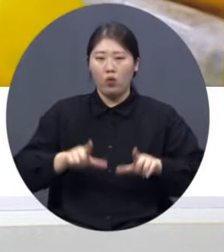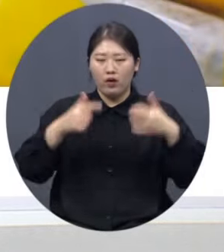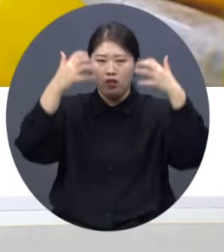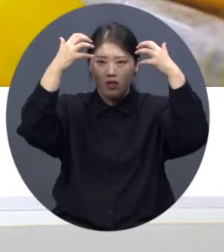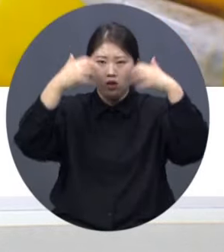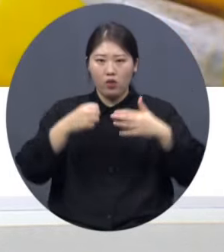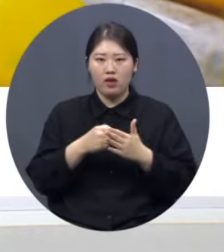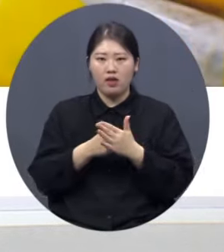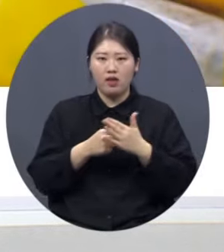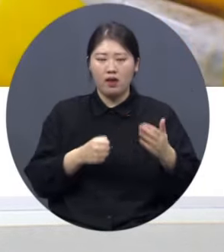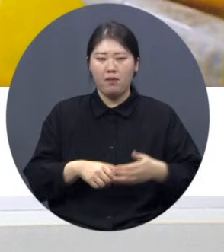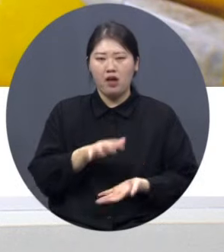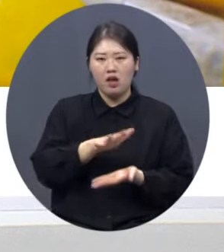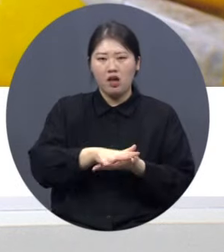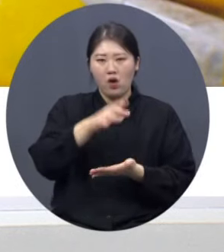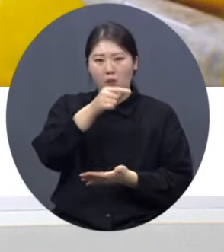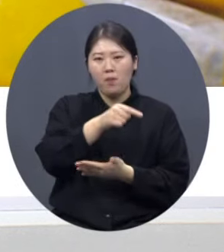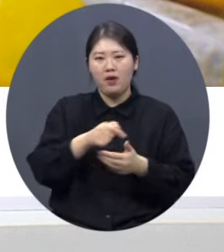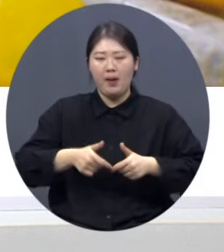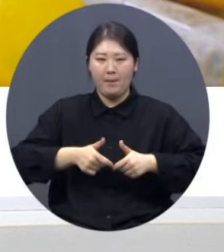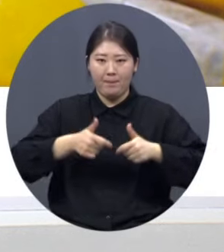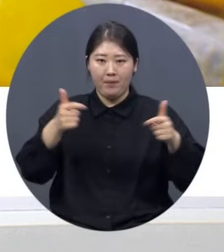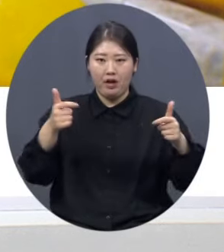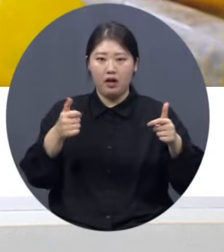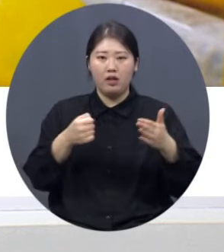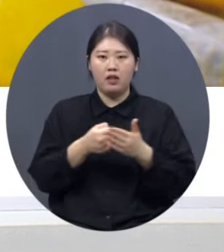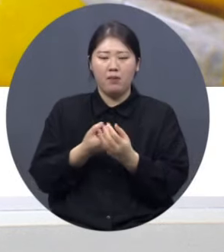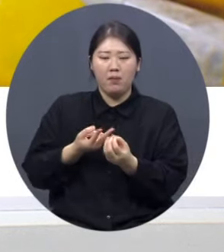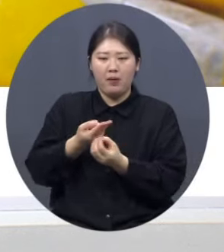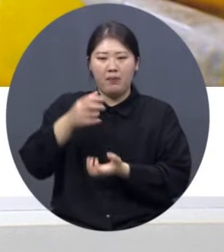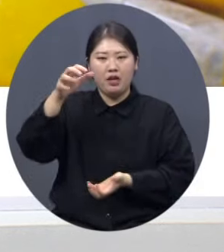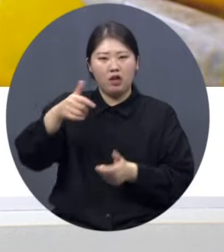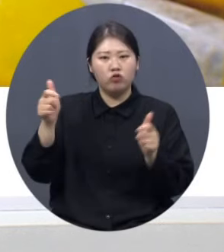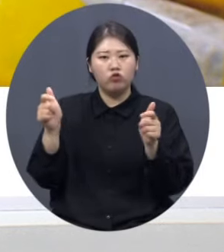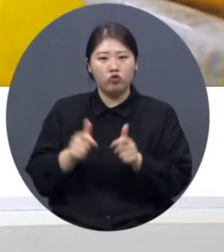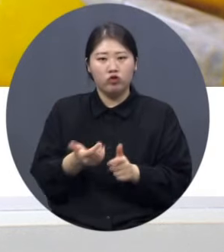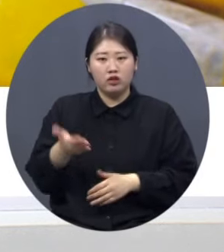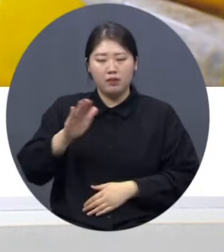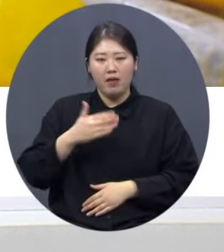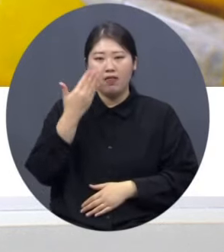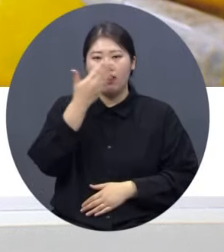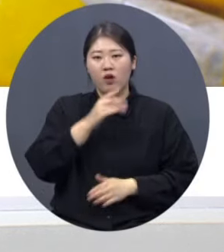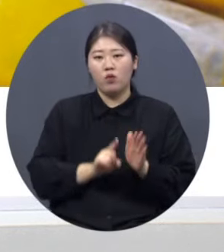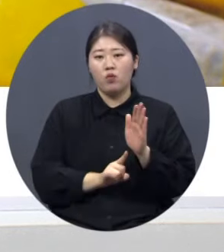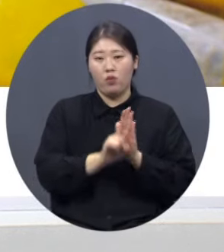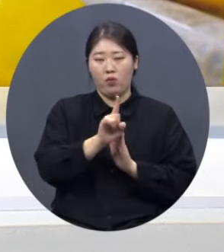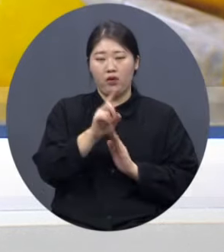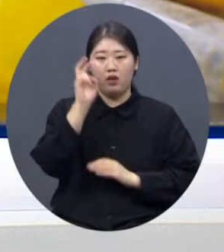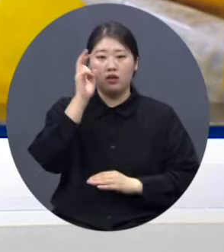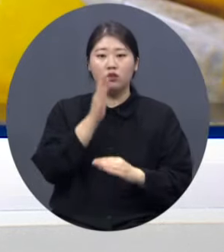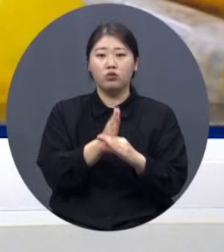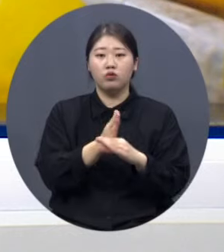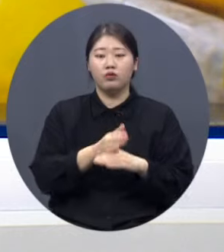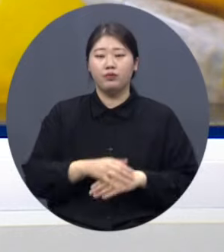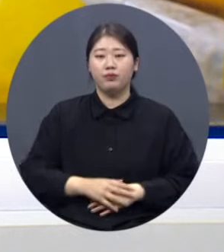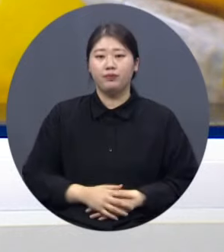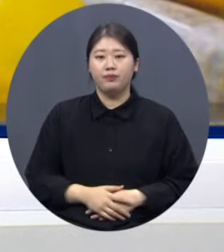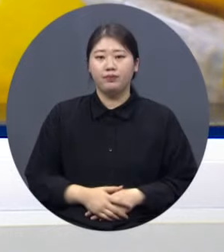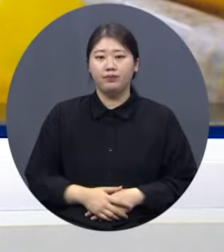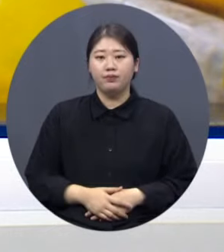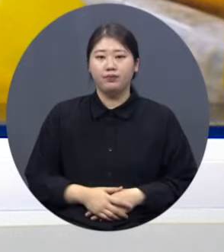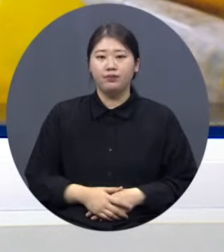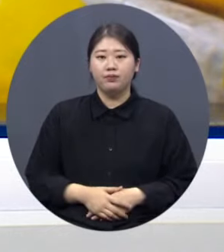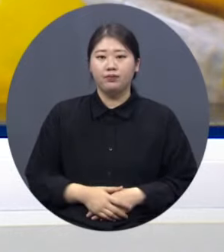폭염으로 열과 피해가 늘어 생산량은 줄어들겠지만 당도는 높을 것으로 예상됩니다. 이소현